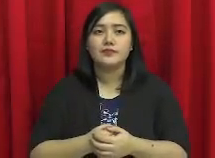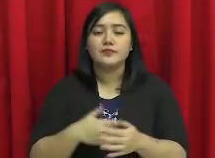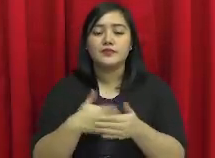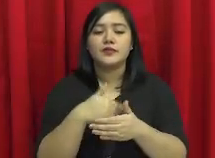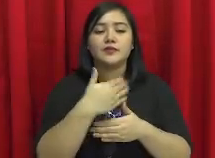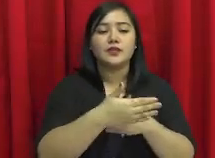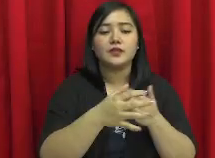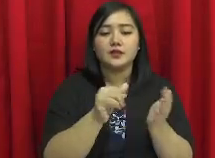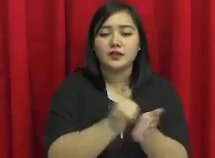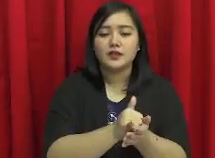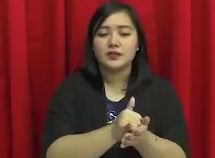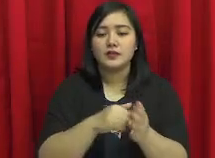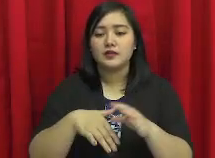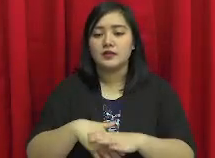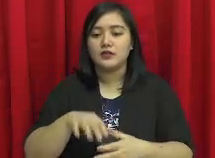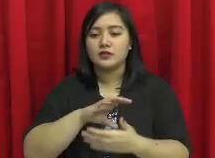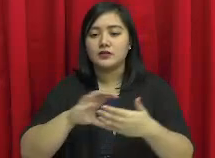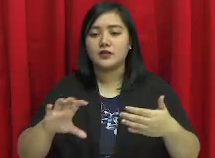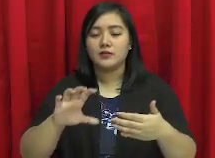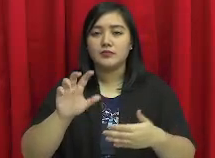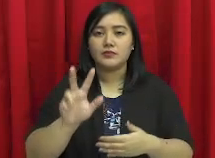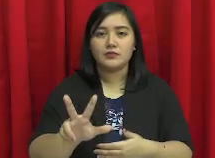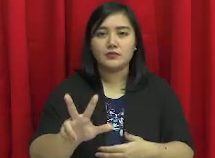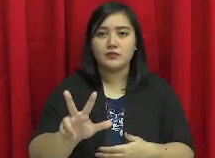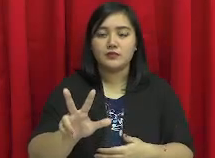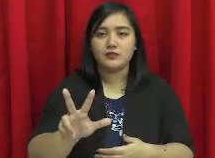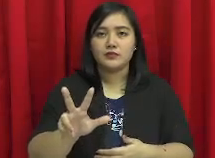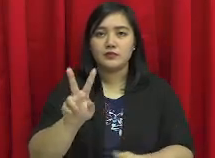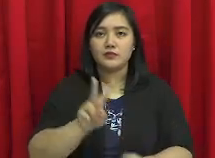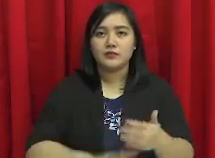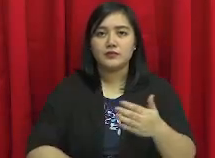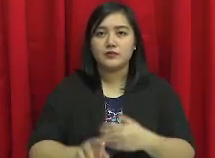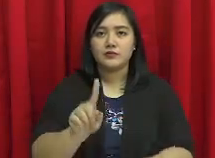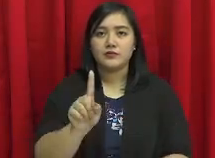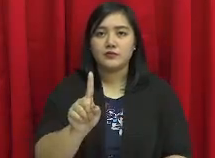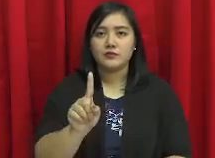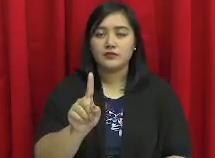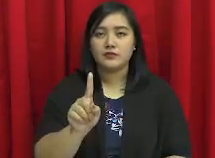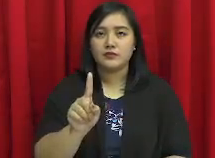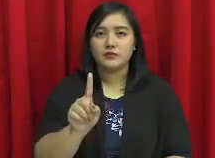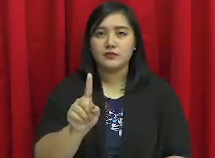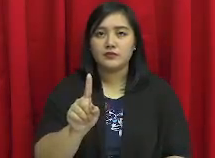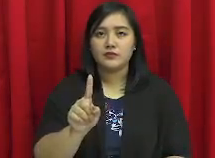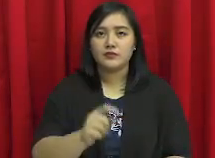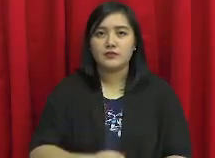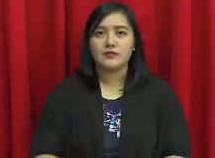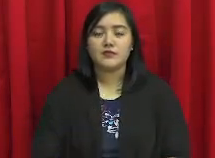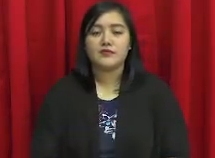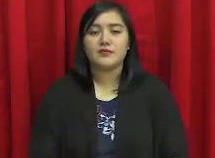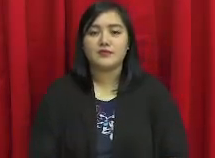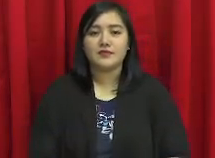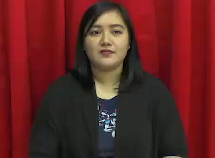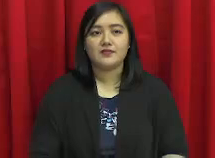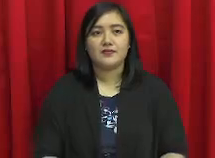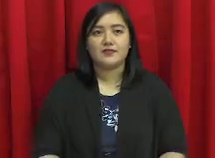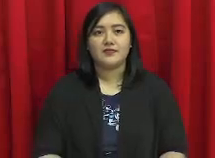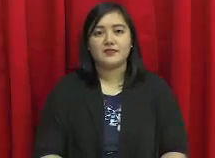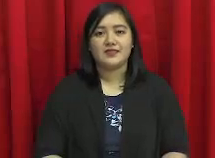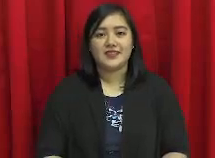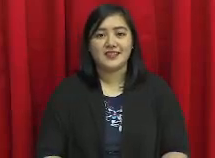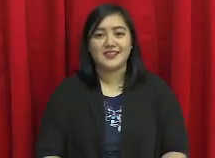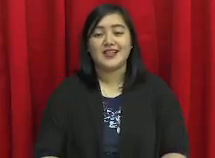3, yan, ang tagpo na sa chapter 3, verse number 1, nawala na yung nag-claim. You